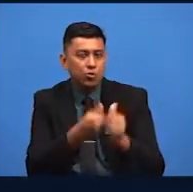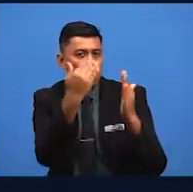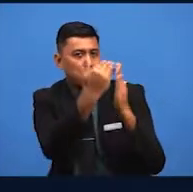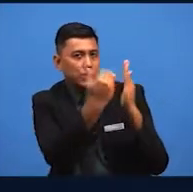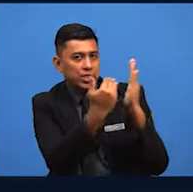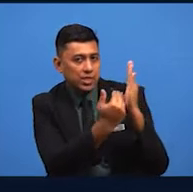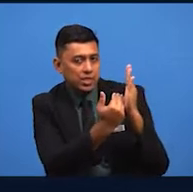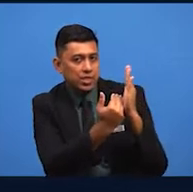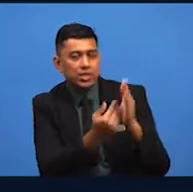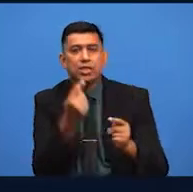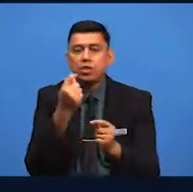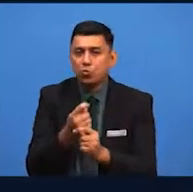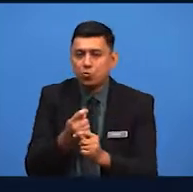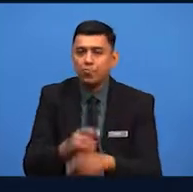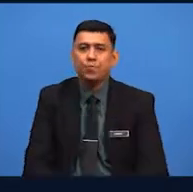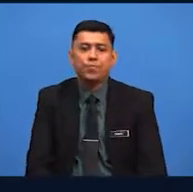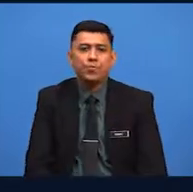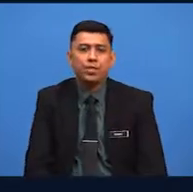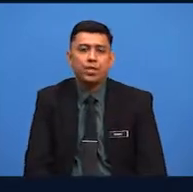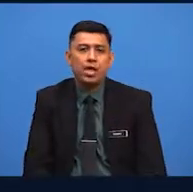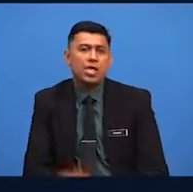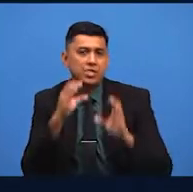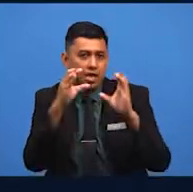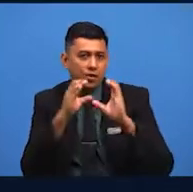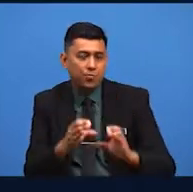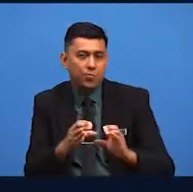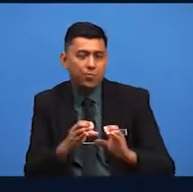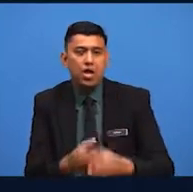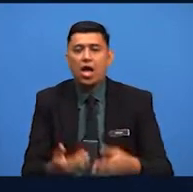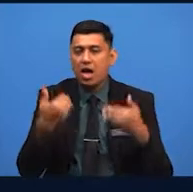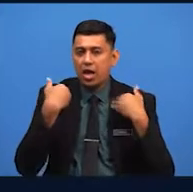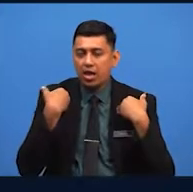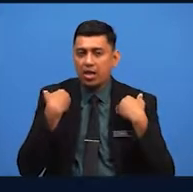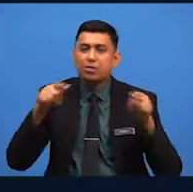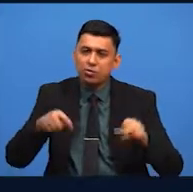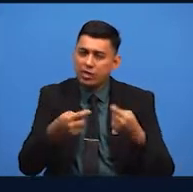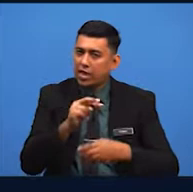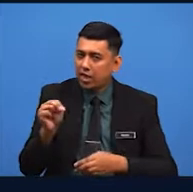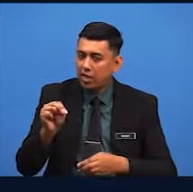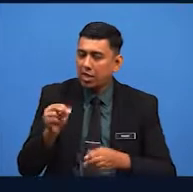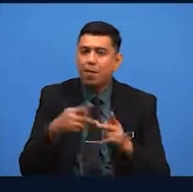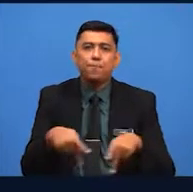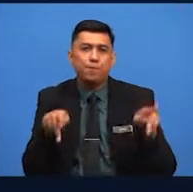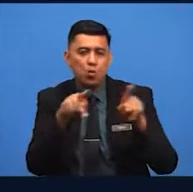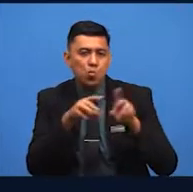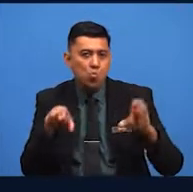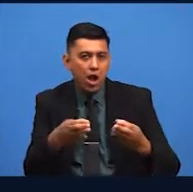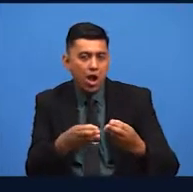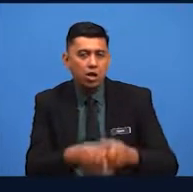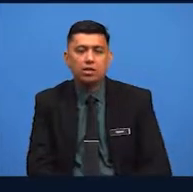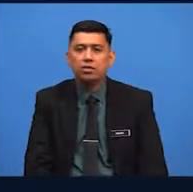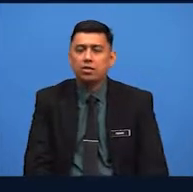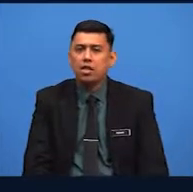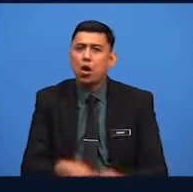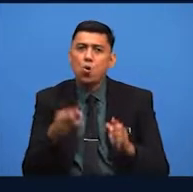tertentu. Tata cara penyelesaian masalah merangkumi tindakan yang perlu dilaksanakan dan